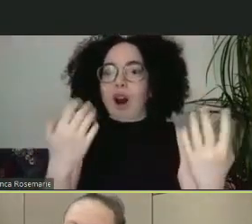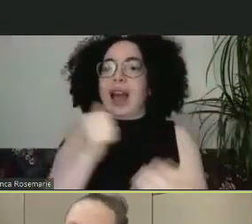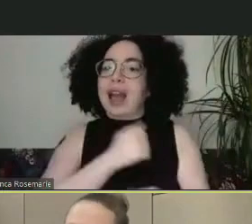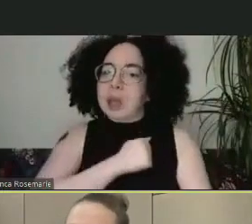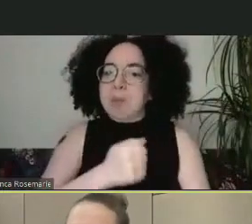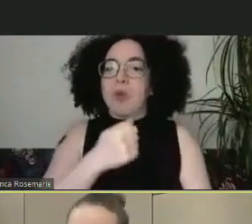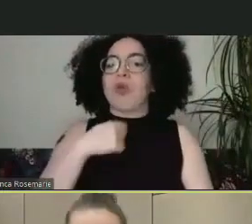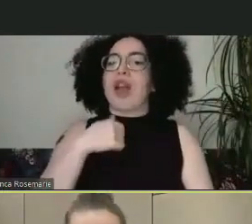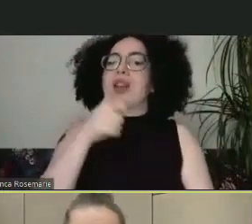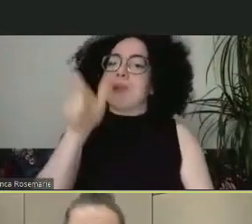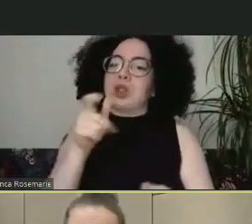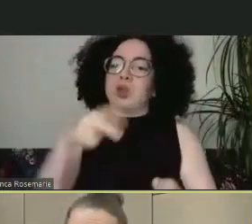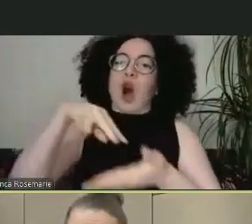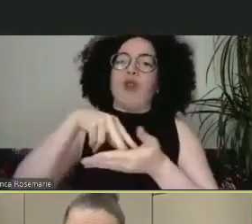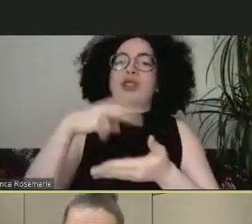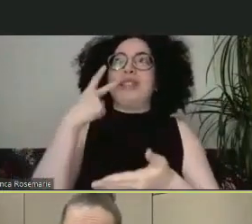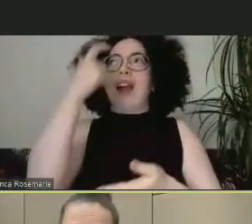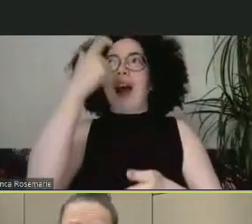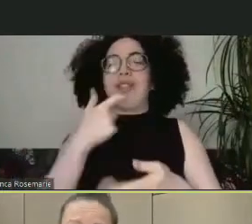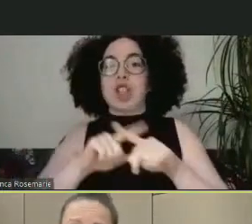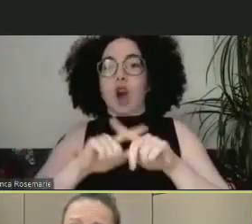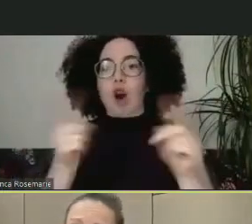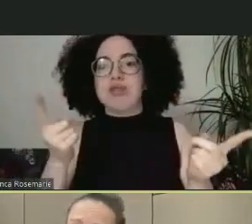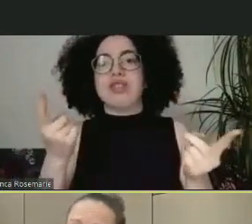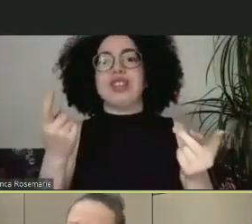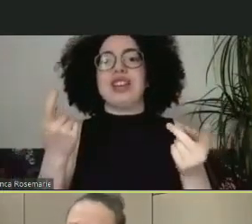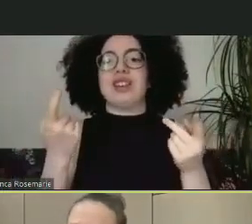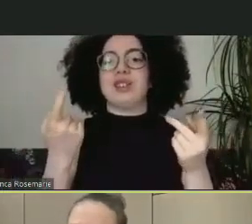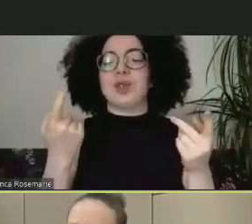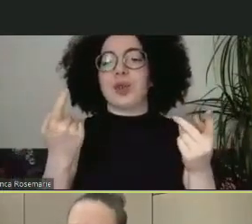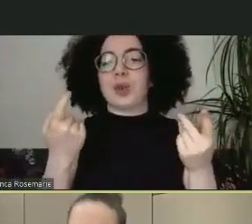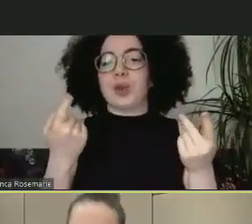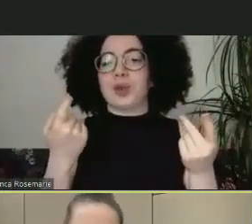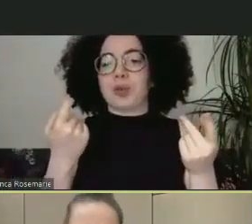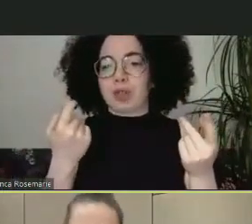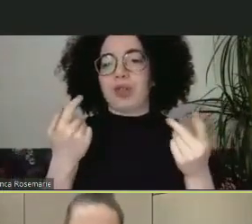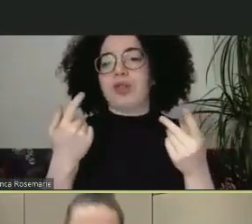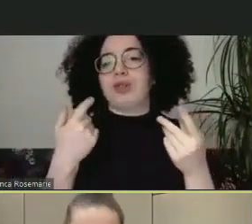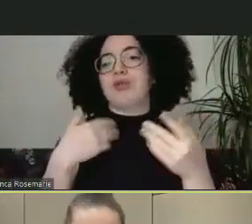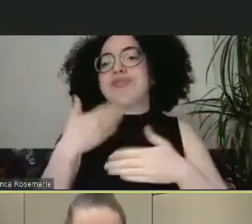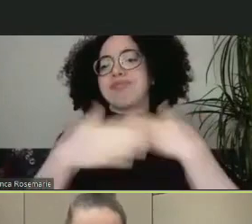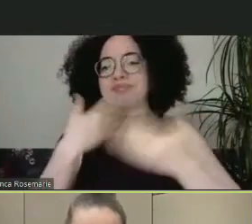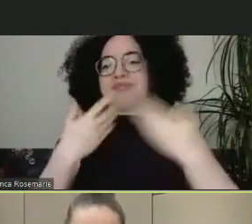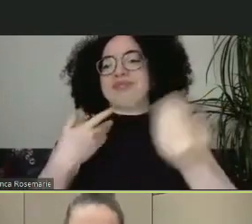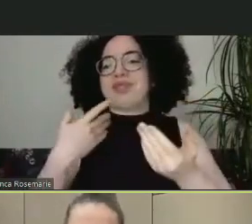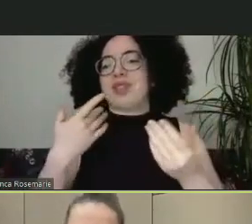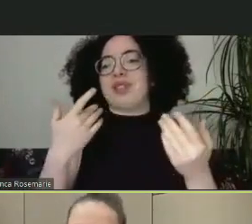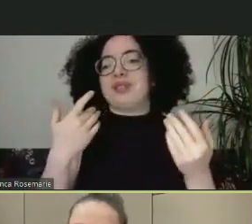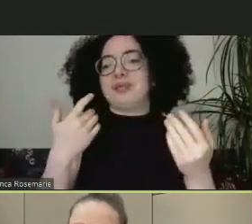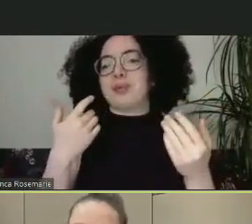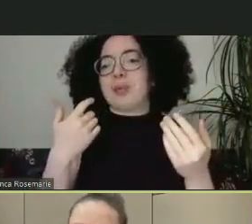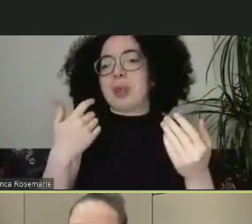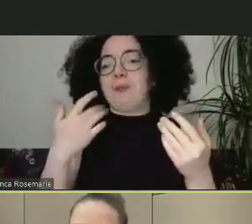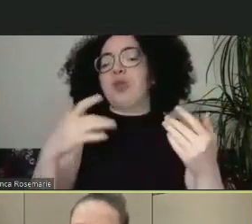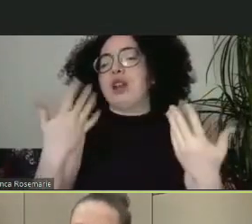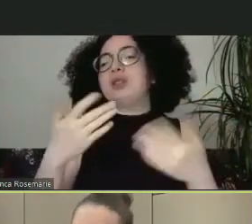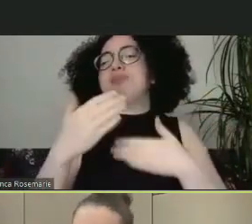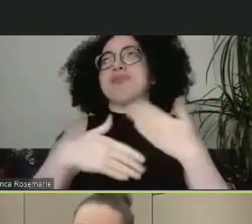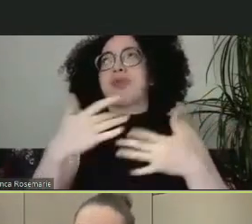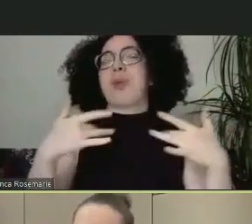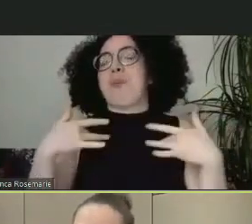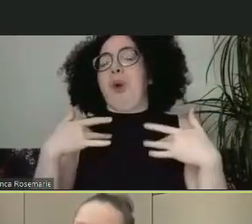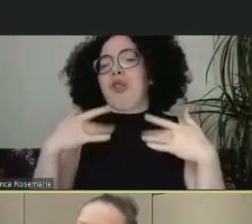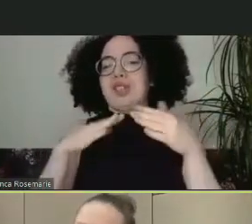und Personen weltweit haben mich dann gesehen und haben gesehen, okay, ich schaue zwar anders aus, aber